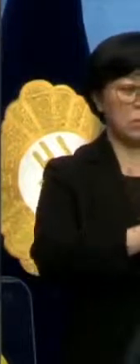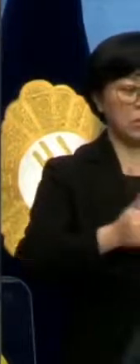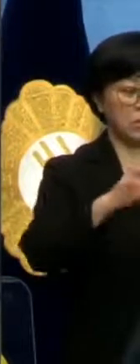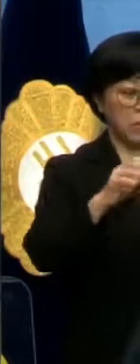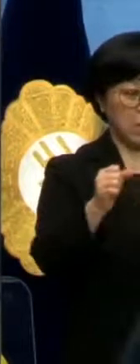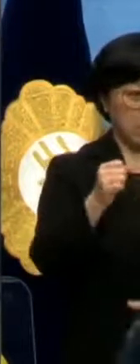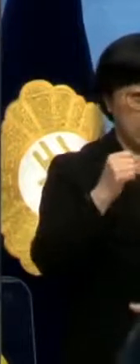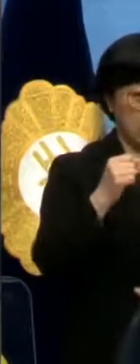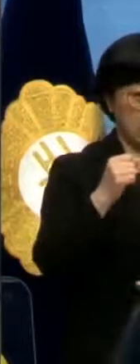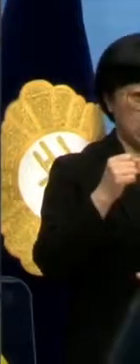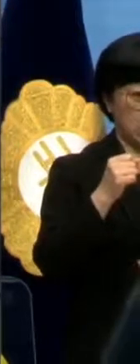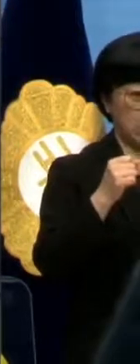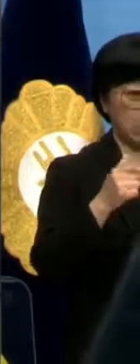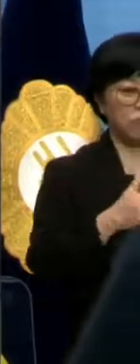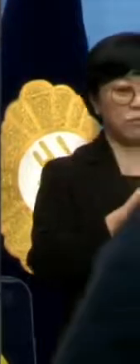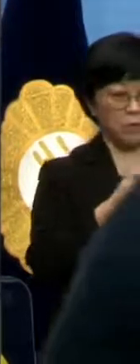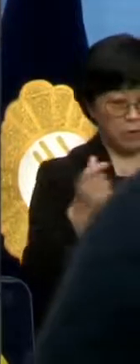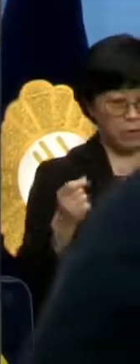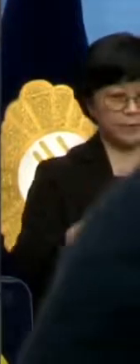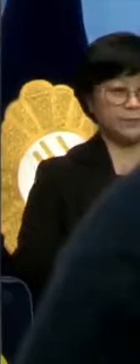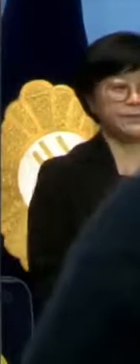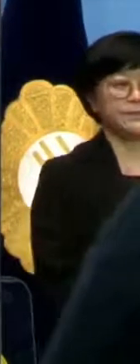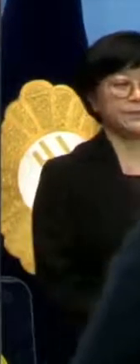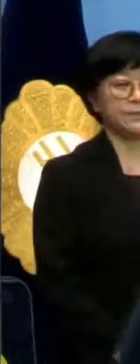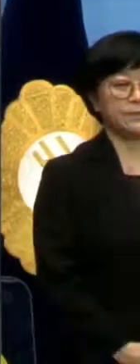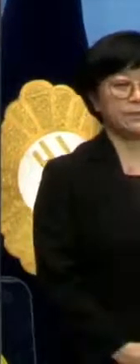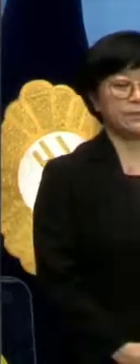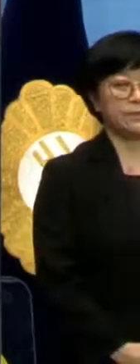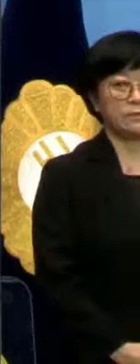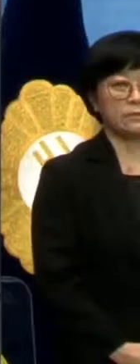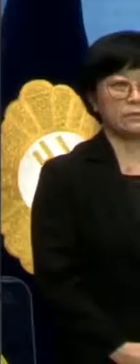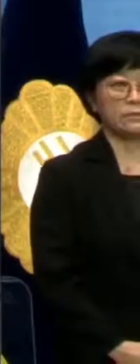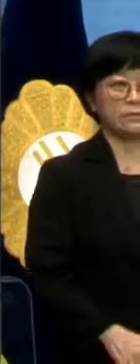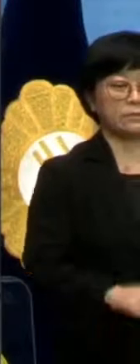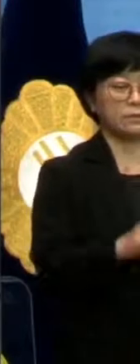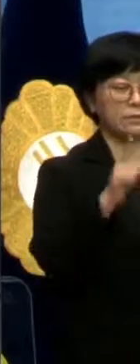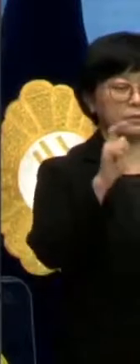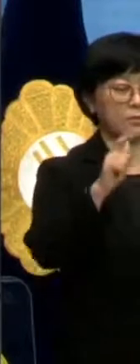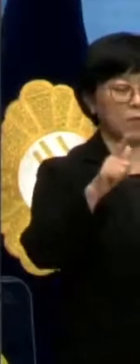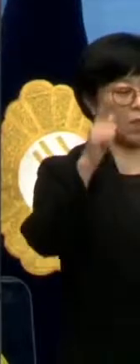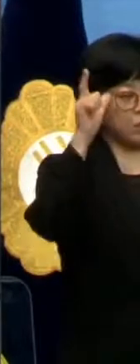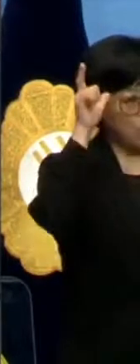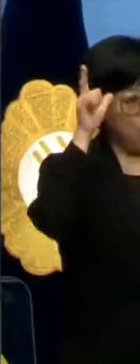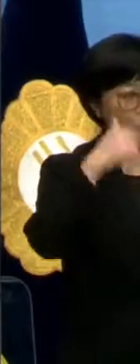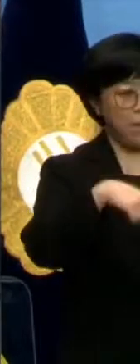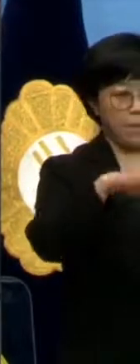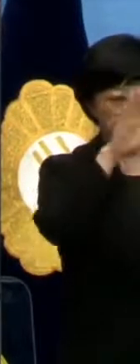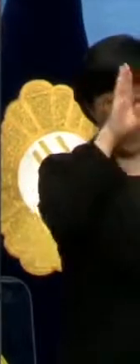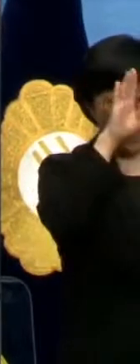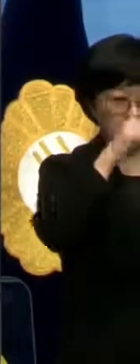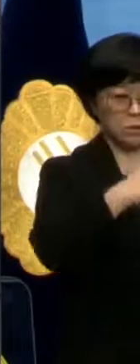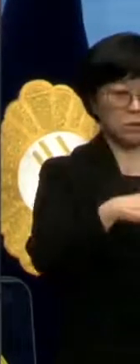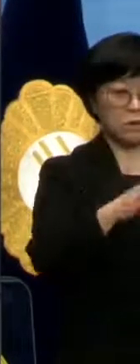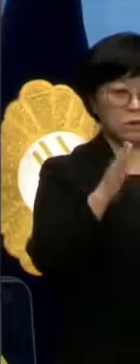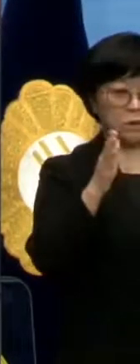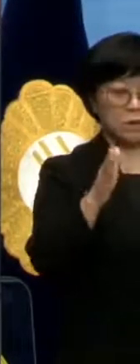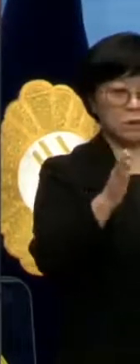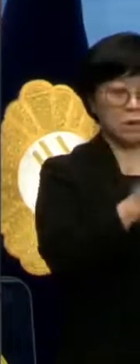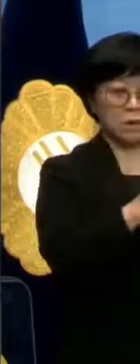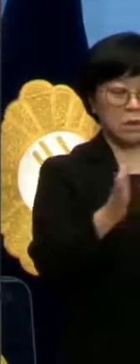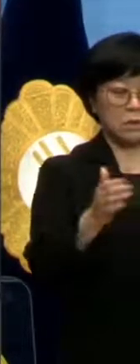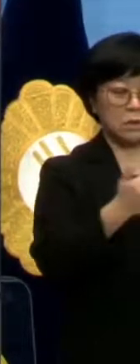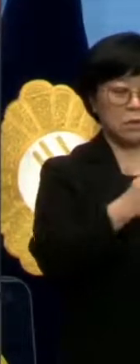국회의원 1동 입니다 광우병 c 전투가 시작되었습니다 최근